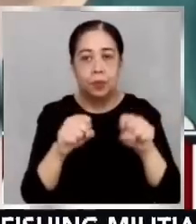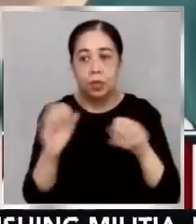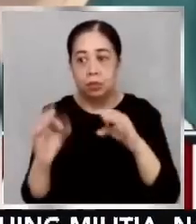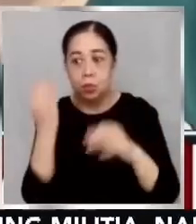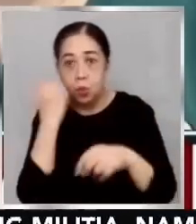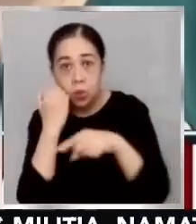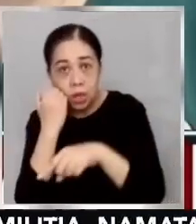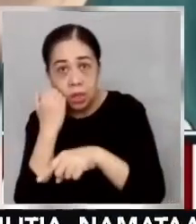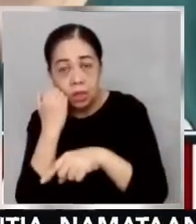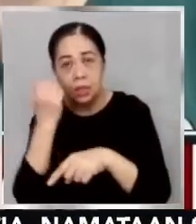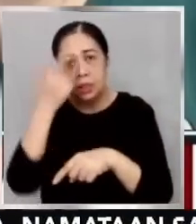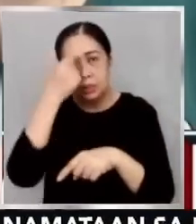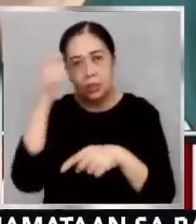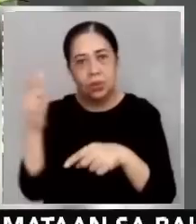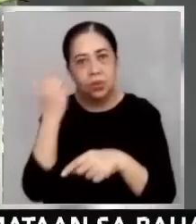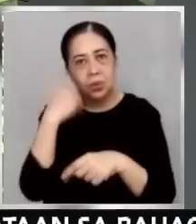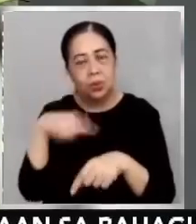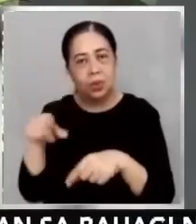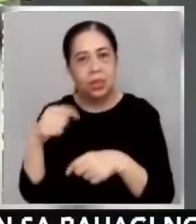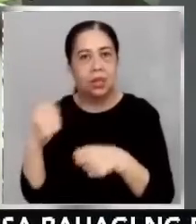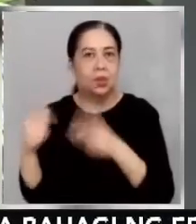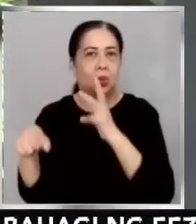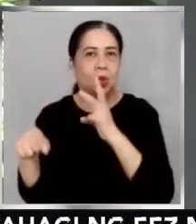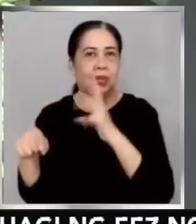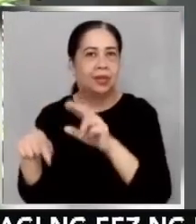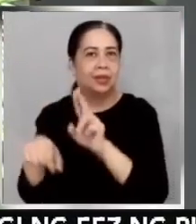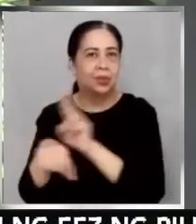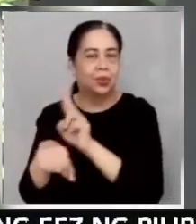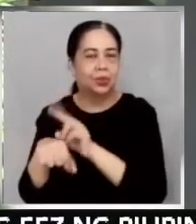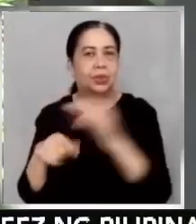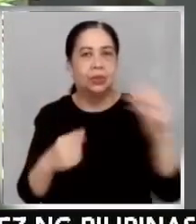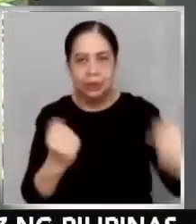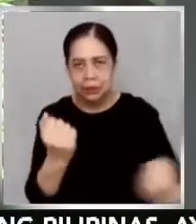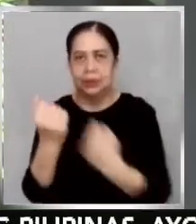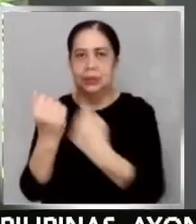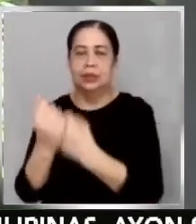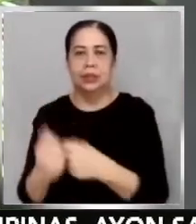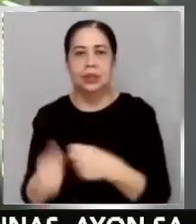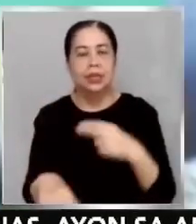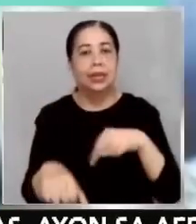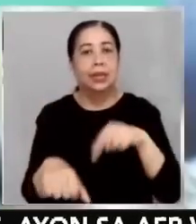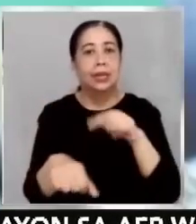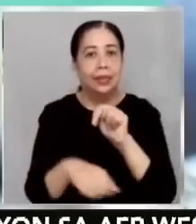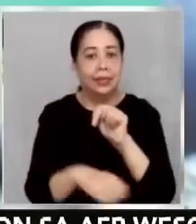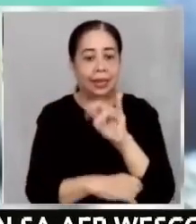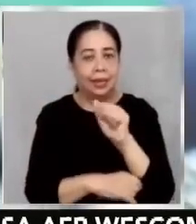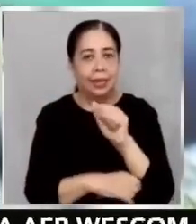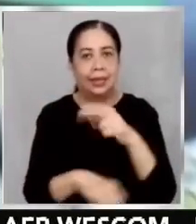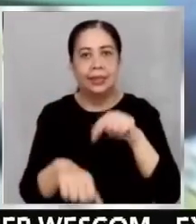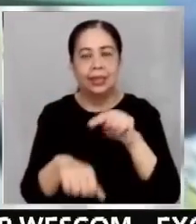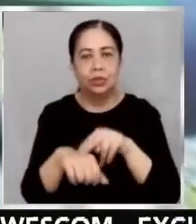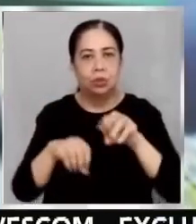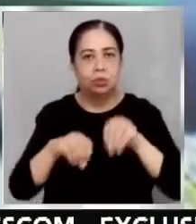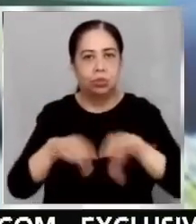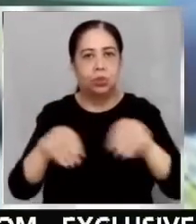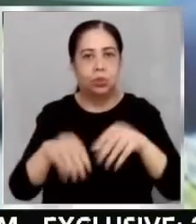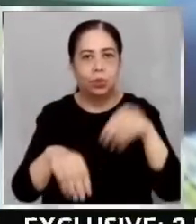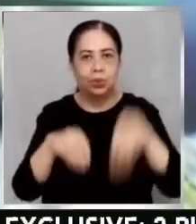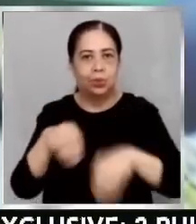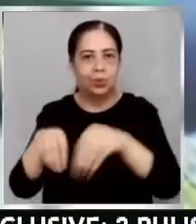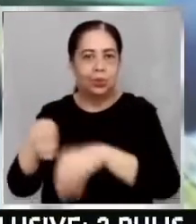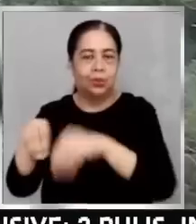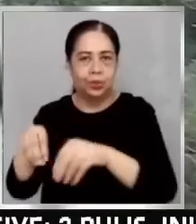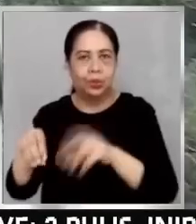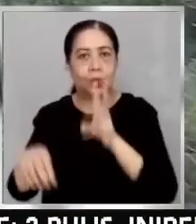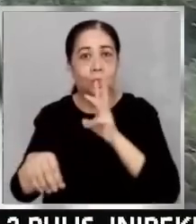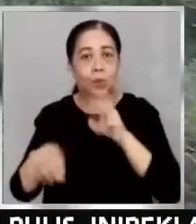wala po yung ating mga hydro. Ang National Irrigation Administration o NIA naghahanda na rin sa inaasahang